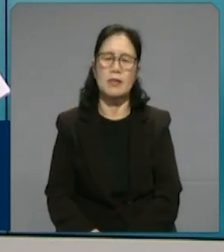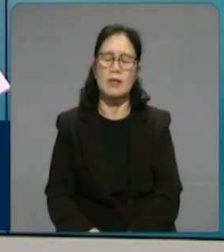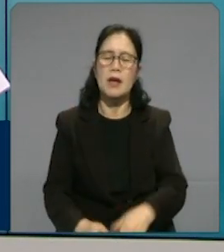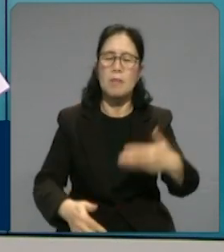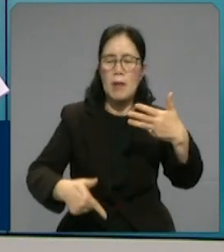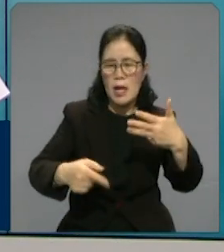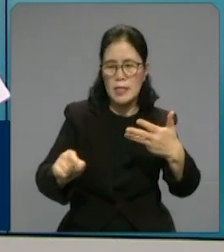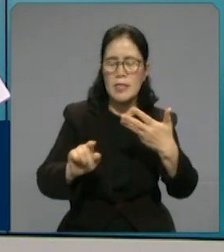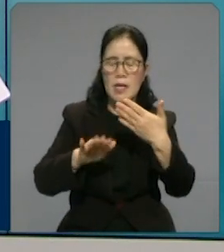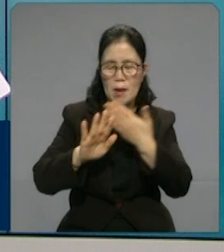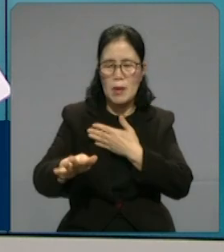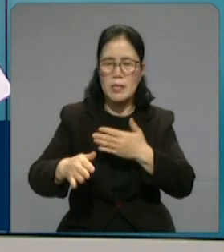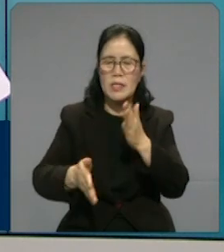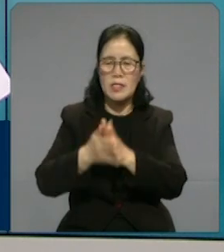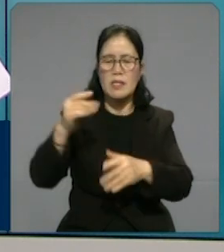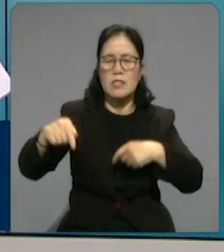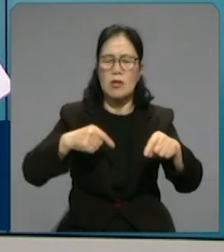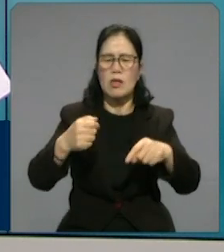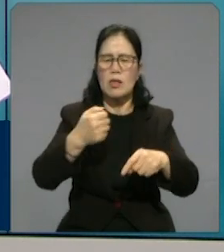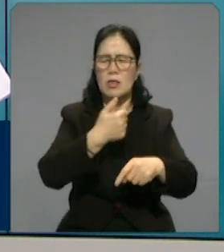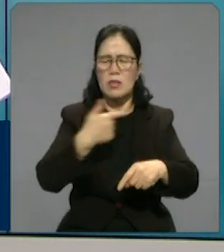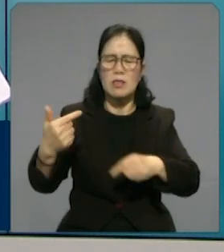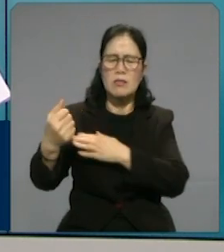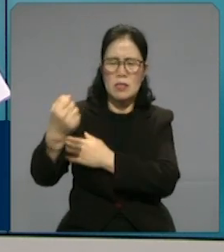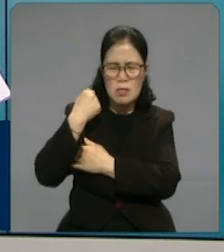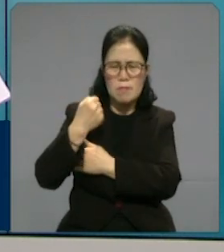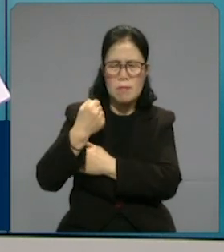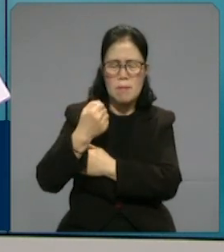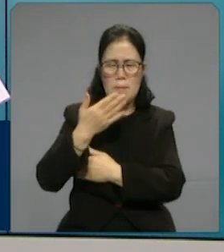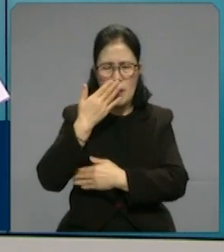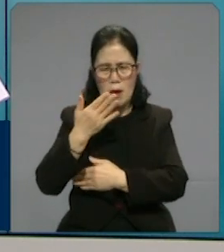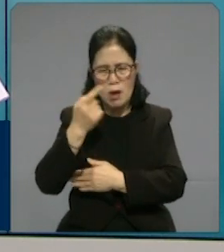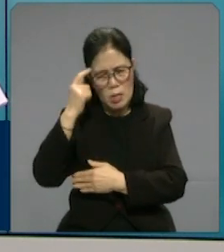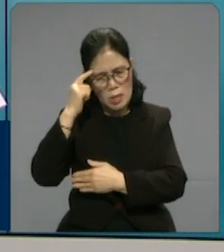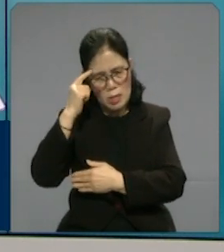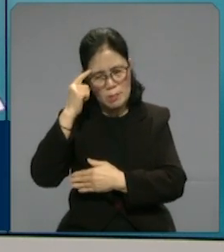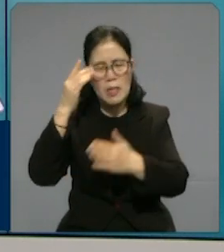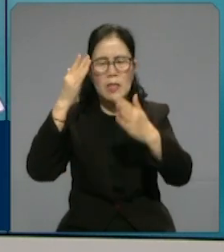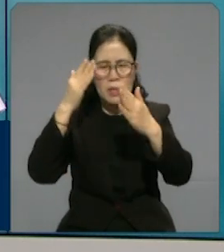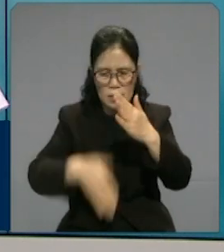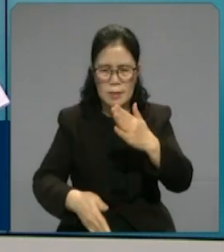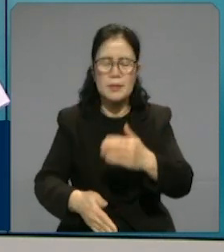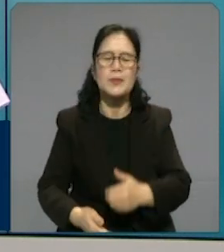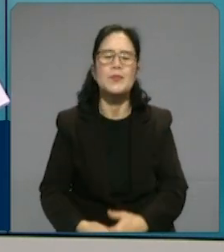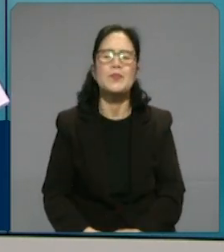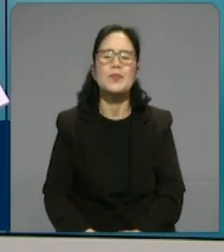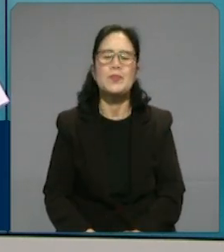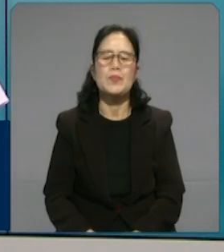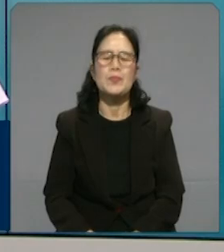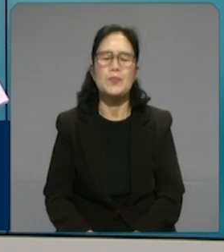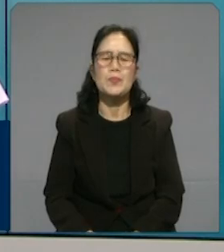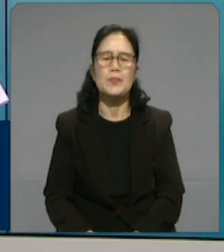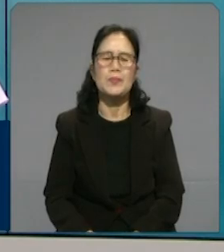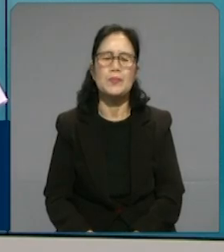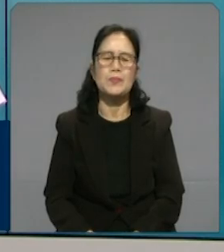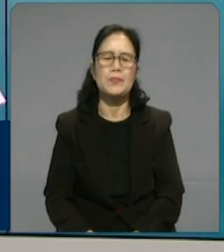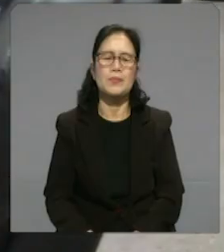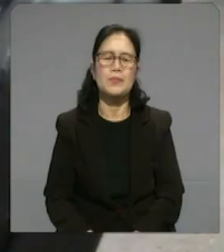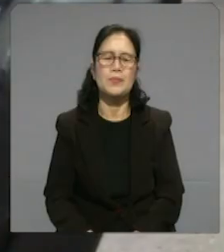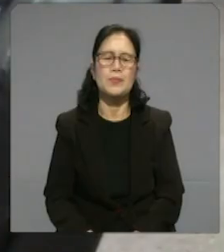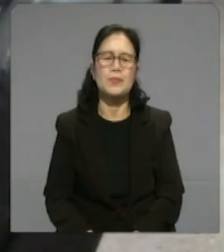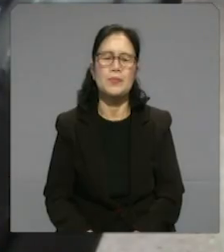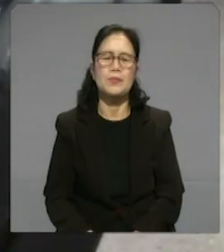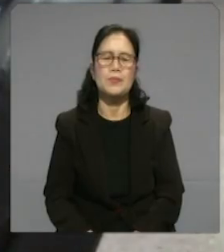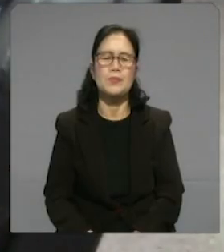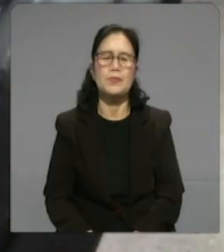8기 하반기 시정에 큰 힘이 될 것으로 보였는데 기대에는 못 미치는 결과입니다. 유승열 기자입니다.